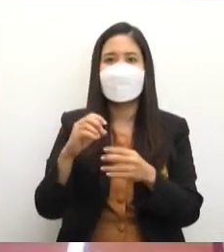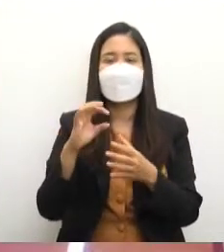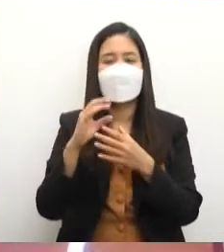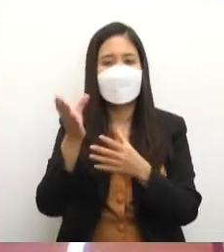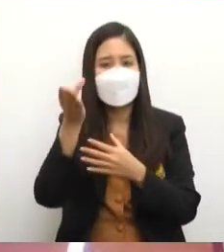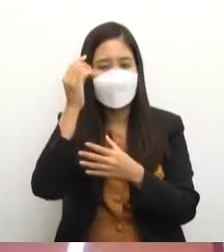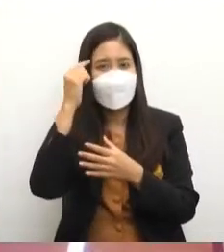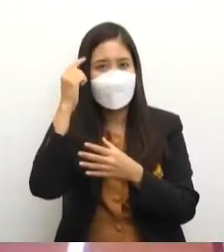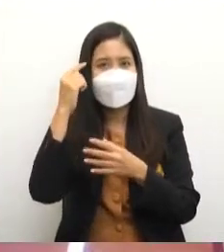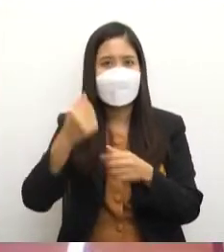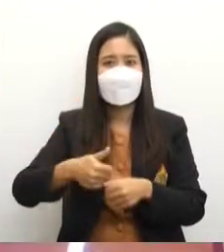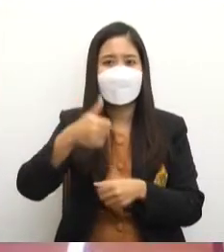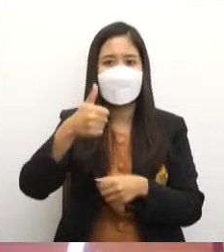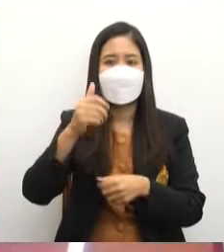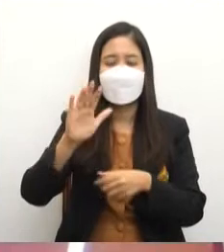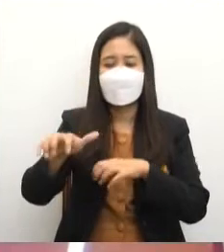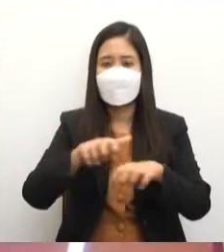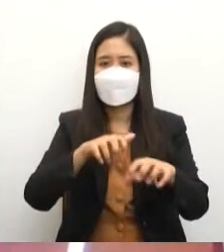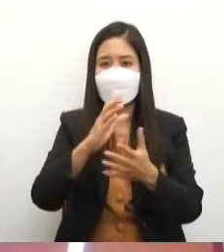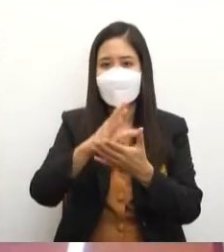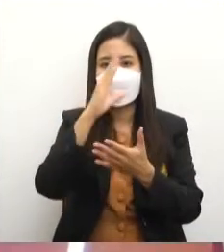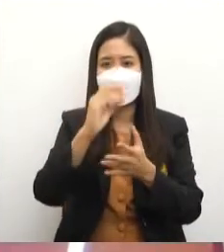ที่ได้ในเรื่องของการจัดการเรียนการสอนที่มีลักษ